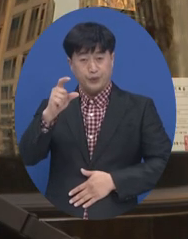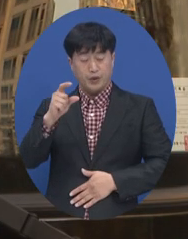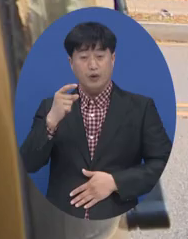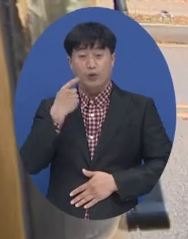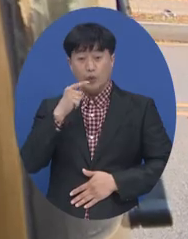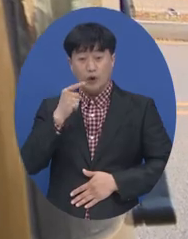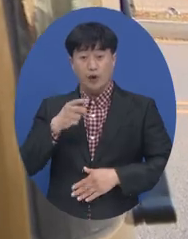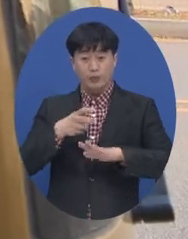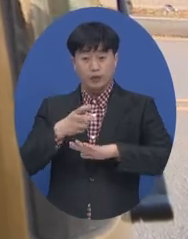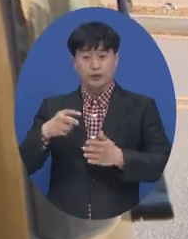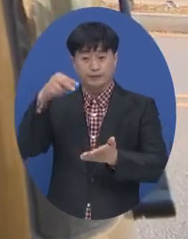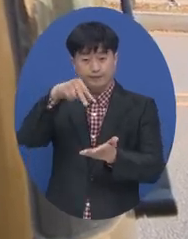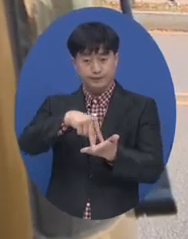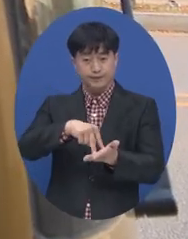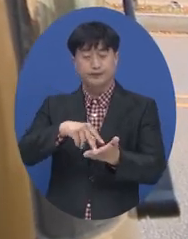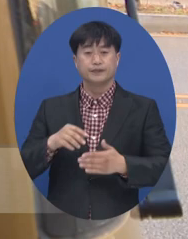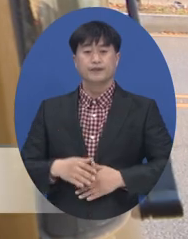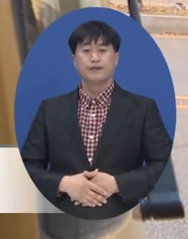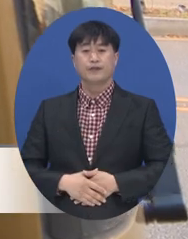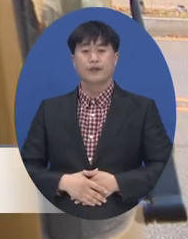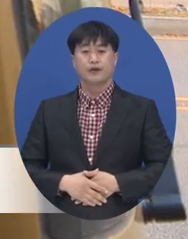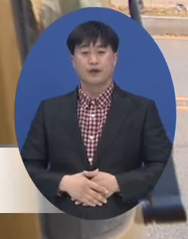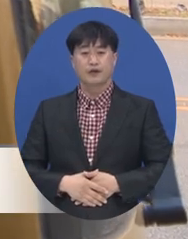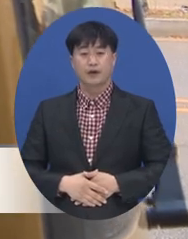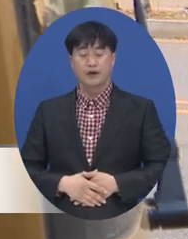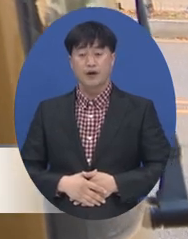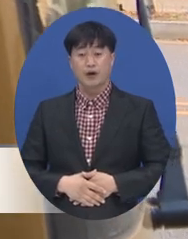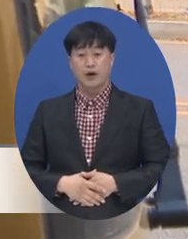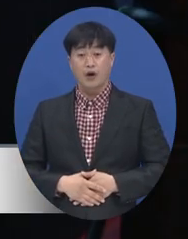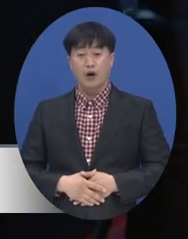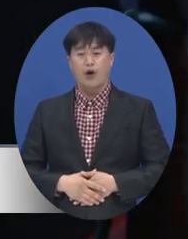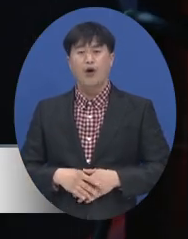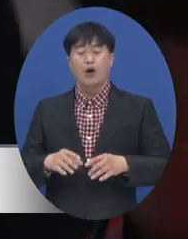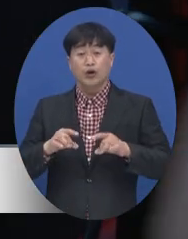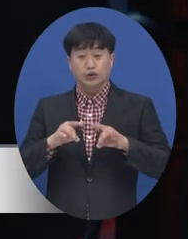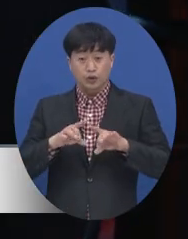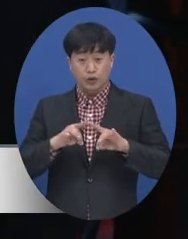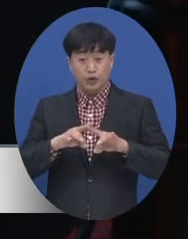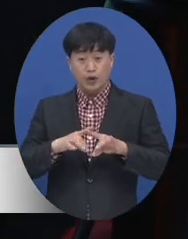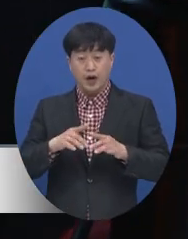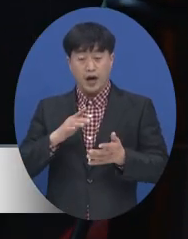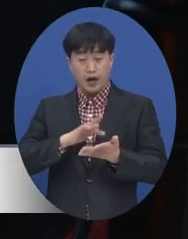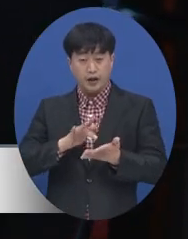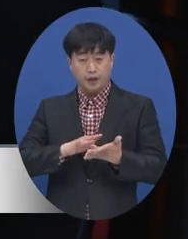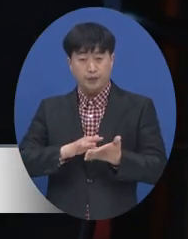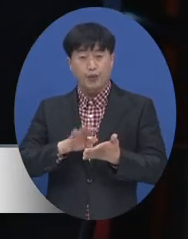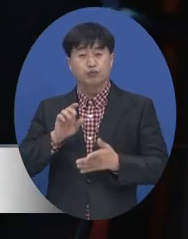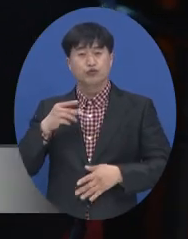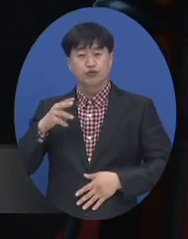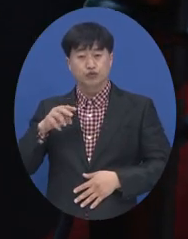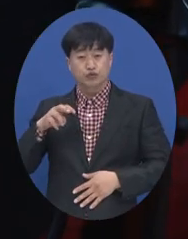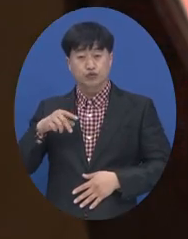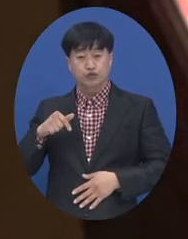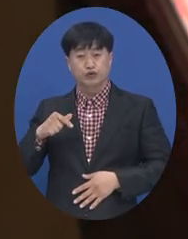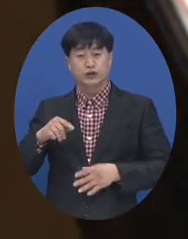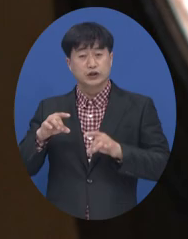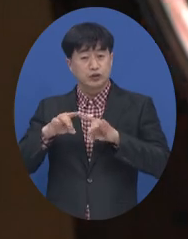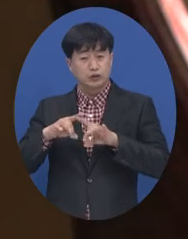버스에 올라탑니다. 차량은 무선 통신 장치가 승객의 휴대전화 블루투스 신호를